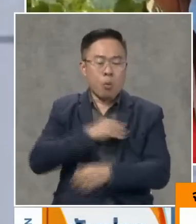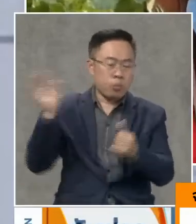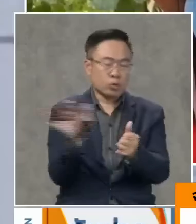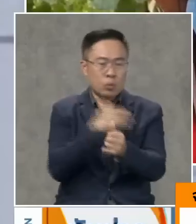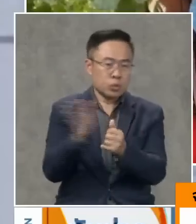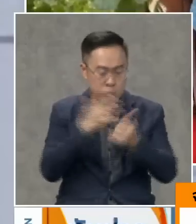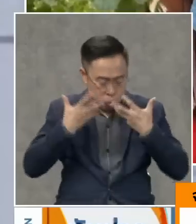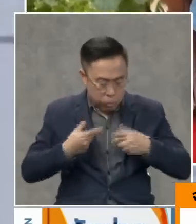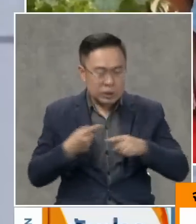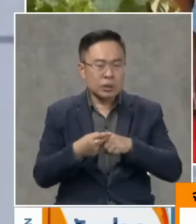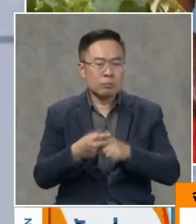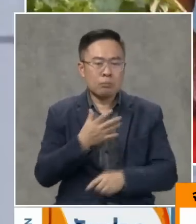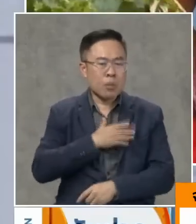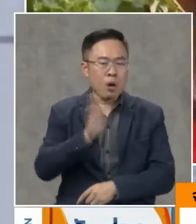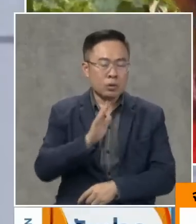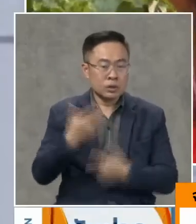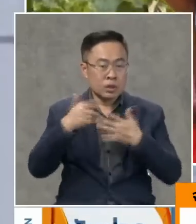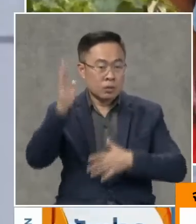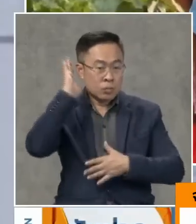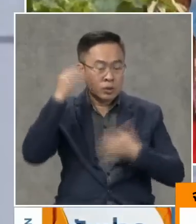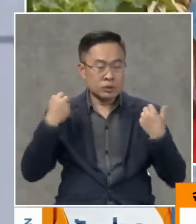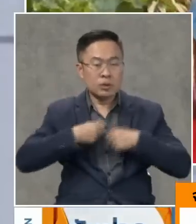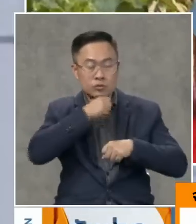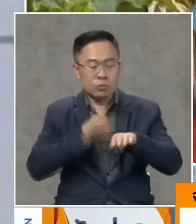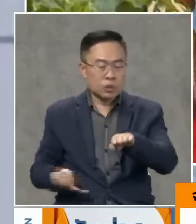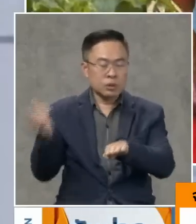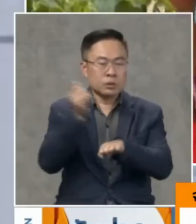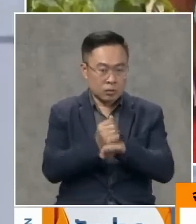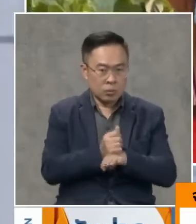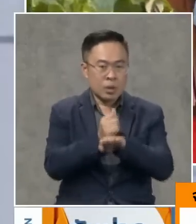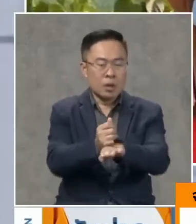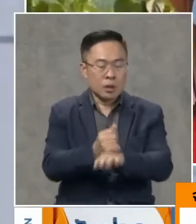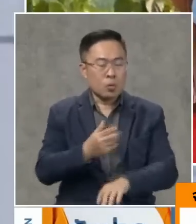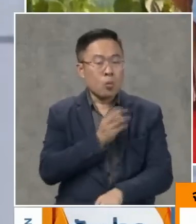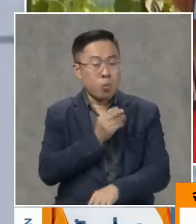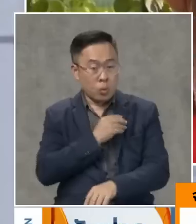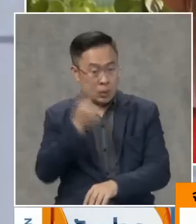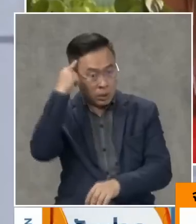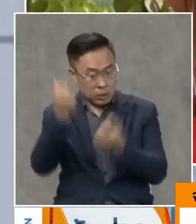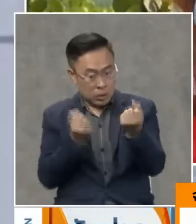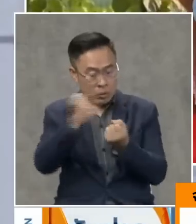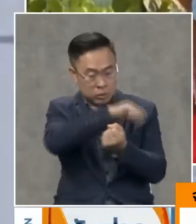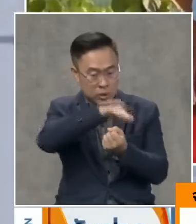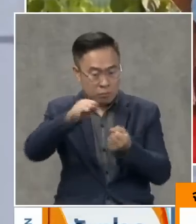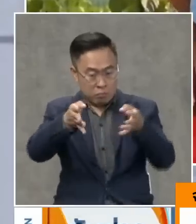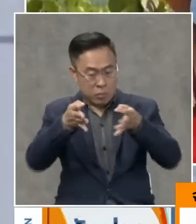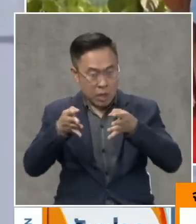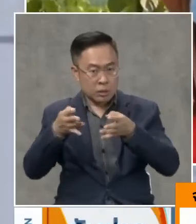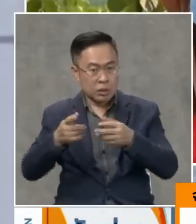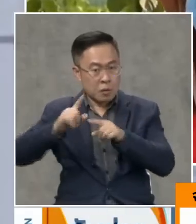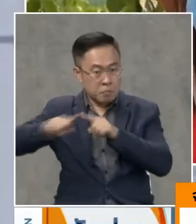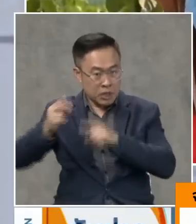นูมันตีหนูอะไรอย่างเงี้ยแล้วผู้ชายเขาก็เดินกลับไปที่รถแล้วหนูก็เลยแบบเขามีอาวุธหรือเปล่า แฟนก็เลยถามว่าเขามีอาวุธหรือเปล่